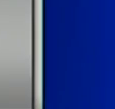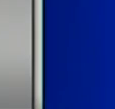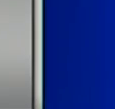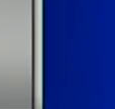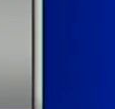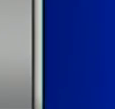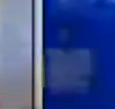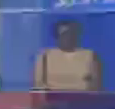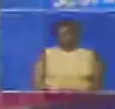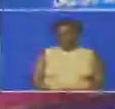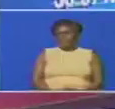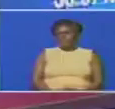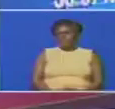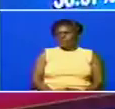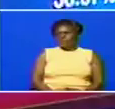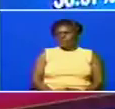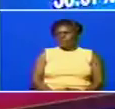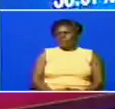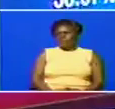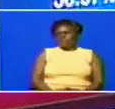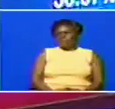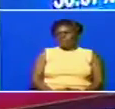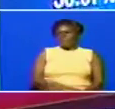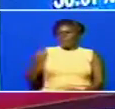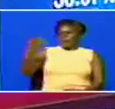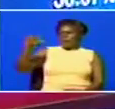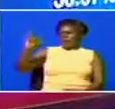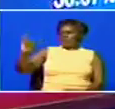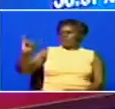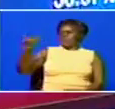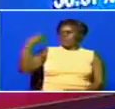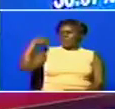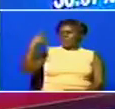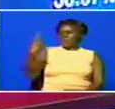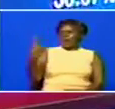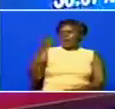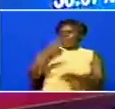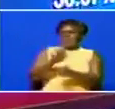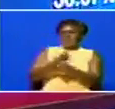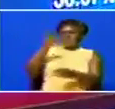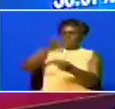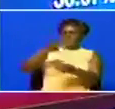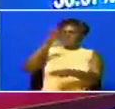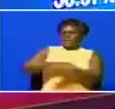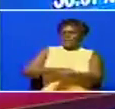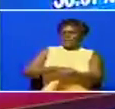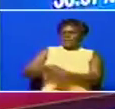nchi ambapo tunaona Mohamed Mahmud Ali ndiye yuko kileleni kwa wingi wa kura kwa